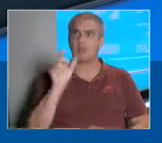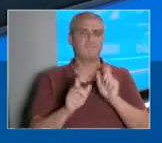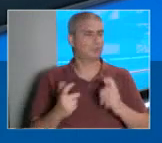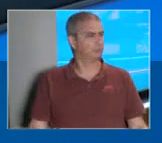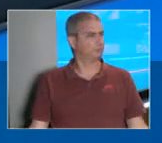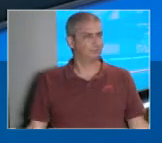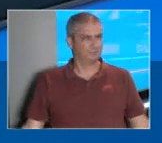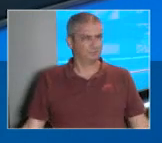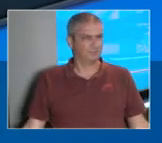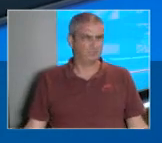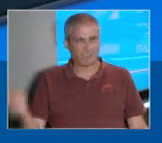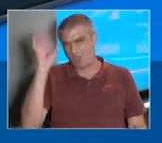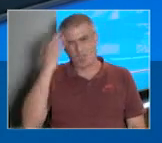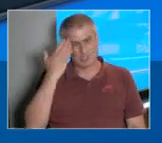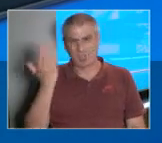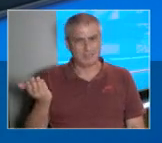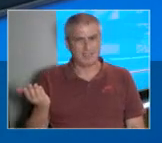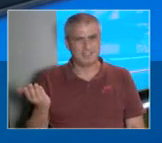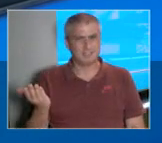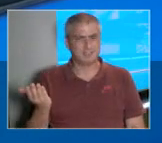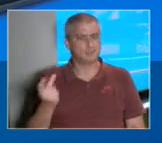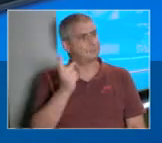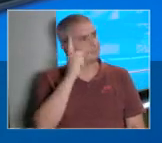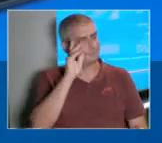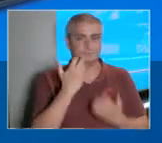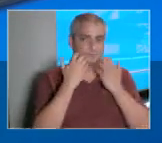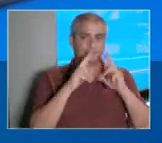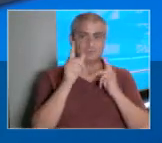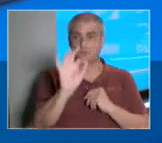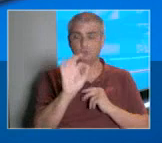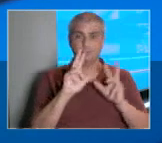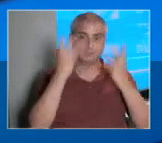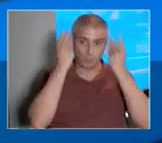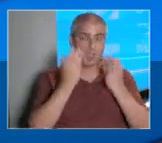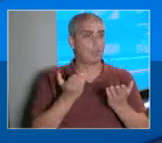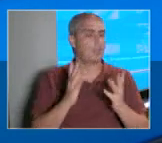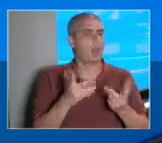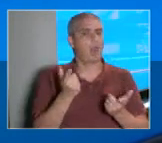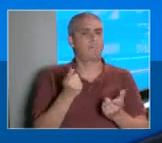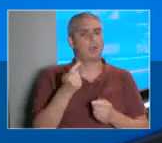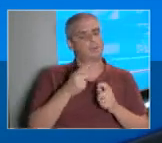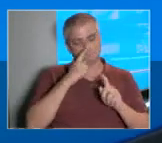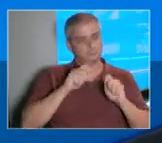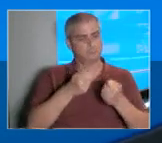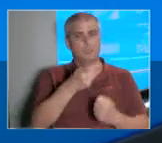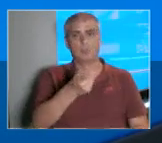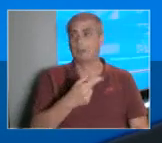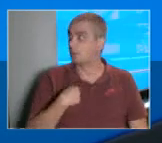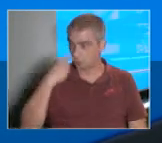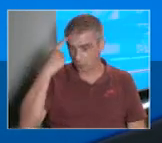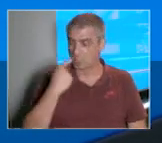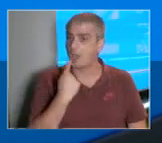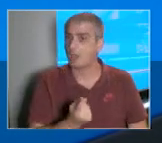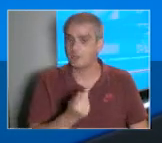זה לא הגיוני. תגיד, אתה לא מוצא את זה באף מקום. אתה לא יודע מה להסביר לציבור שלך, לציבור החרדי, למה מטילים עליהם דווקא סגר? אני יודע לומר